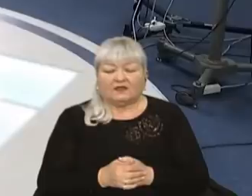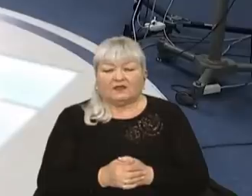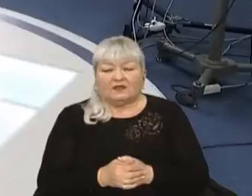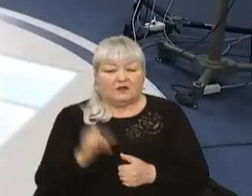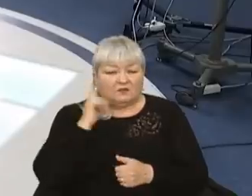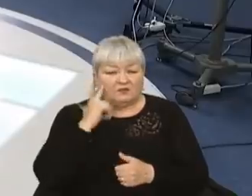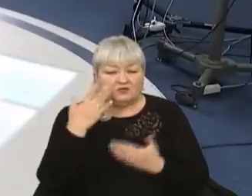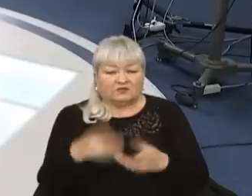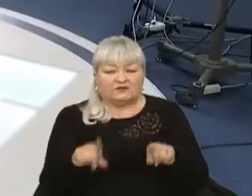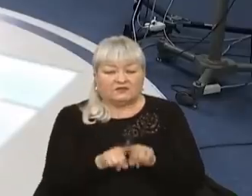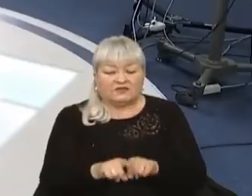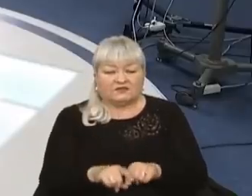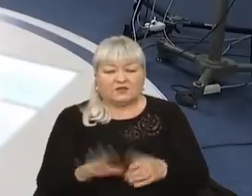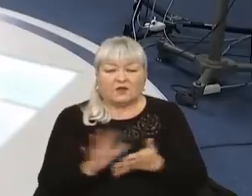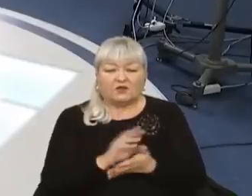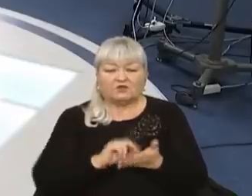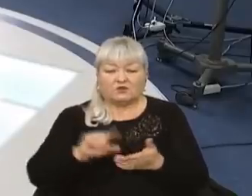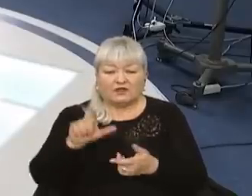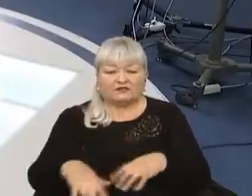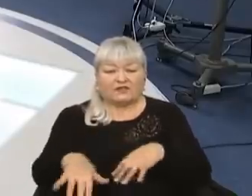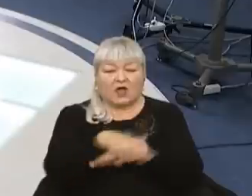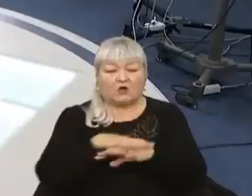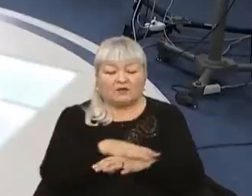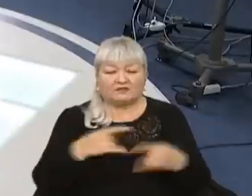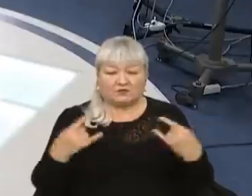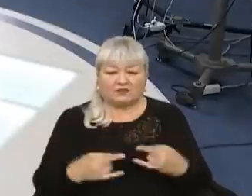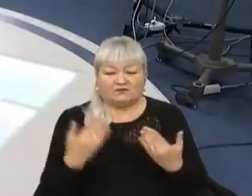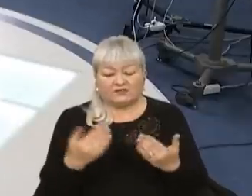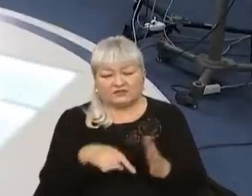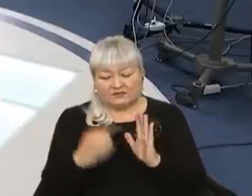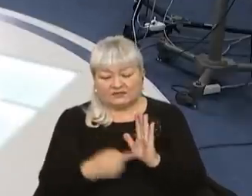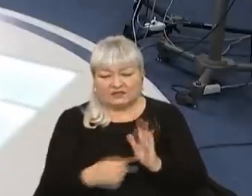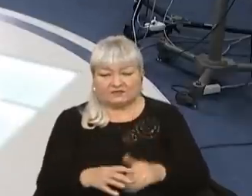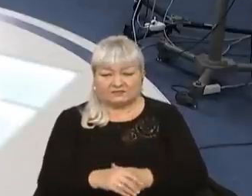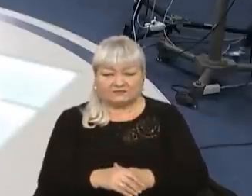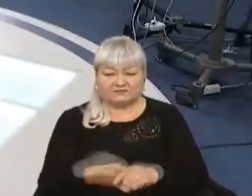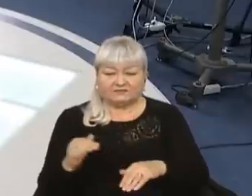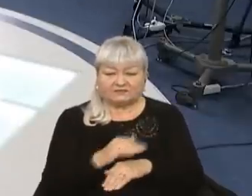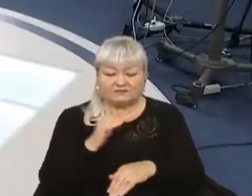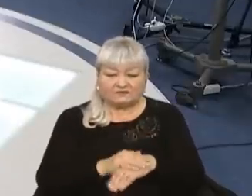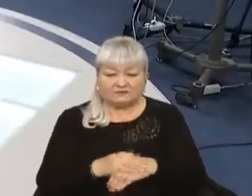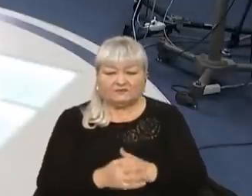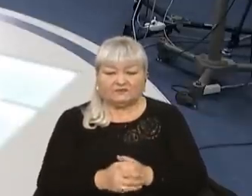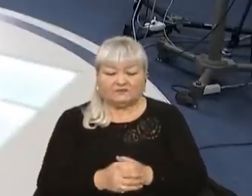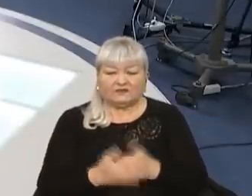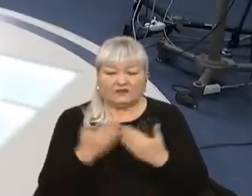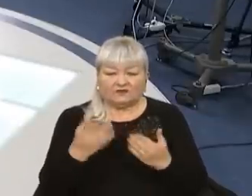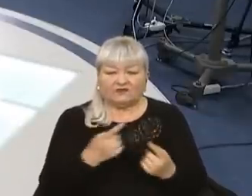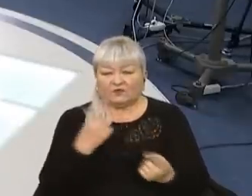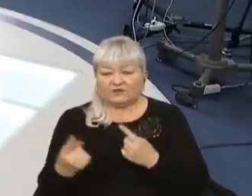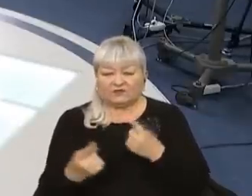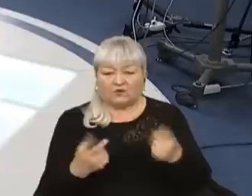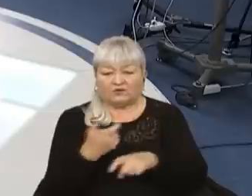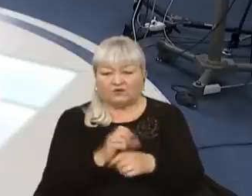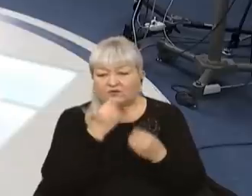Мар'яна П'єцух, журналістка громадського телебачення. Мар'яно, ваше запитання. Доброго вечора. Ви один одного дуже